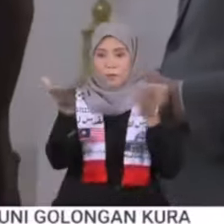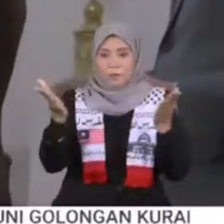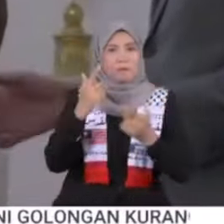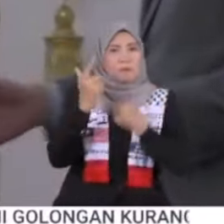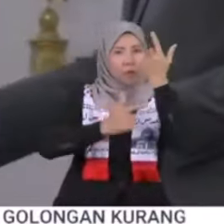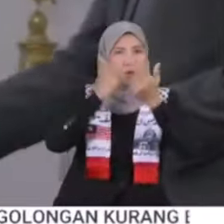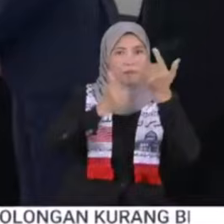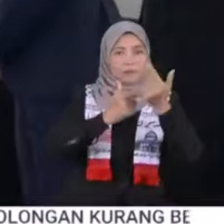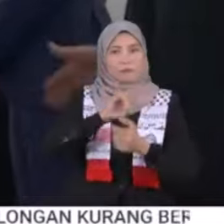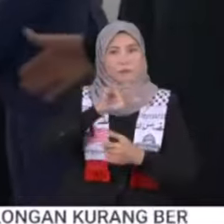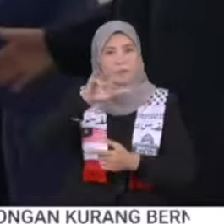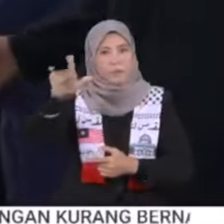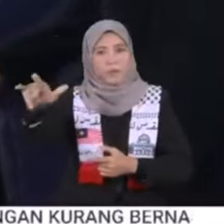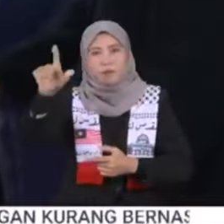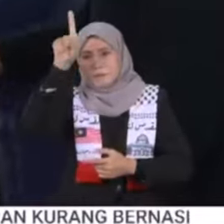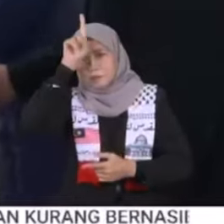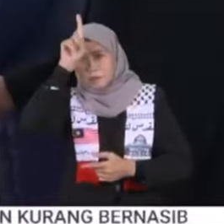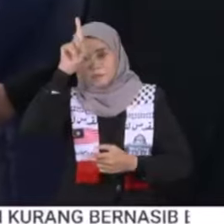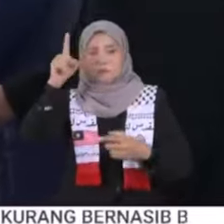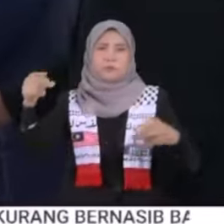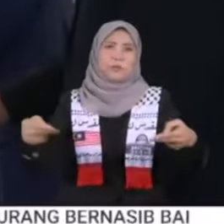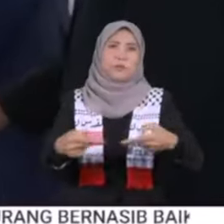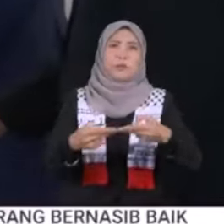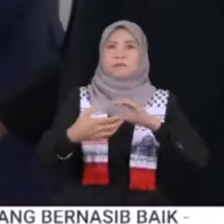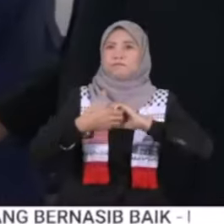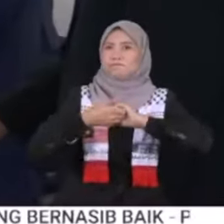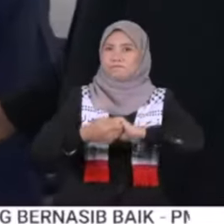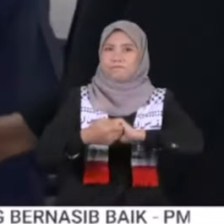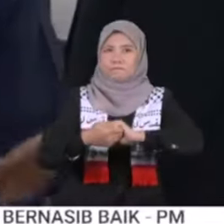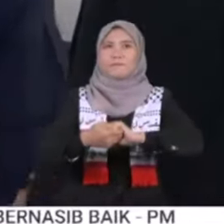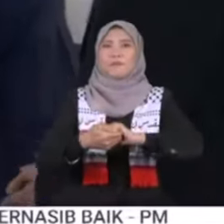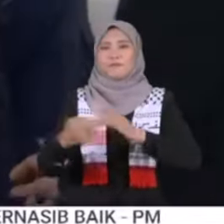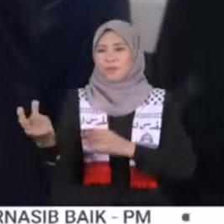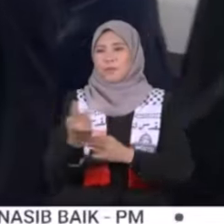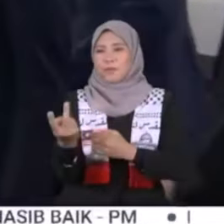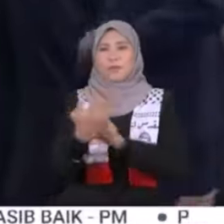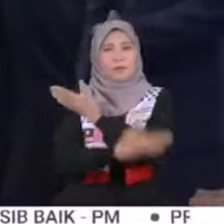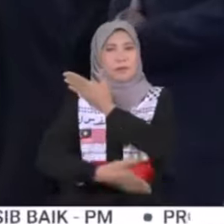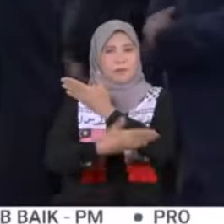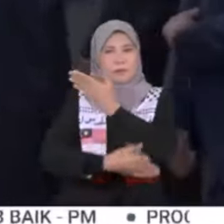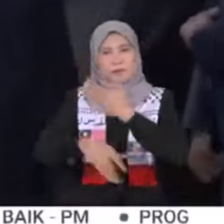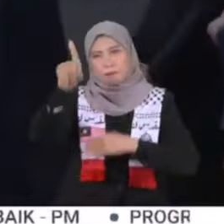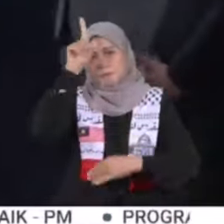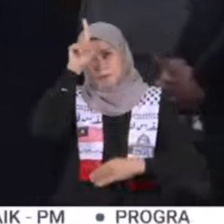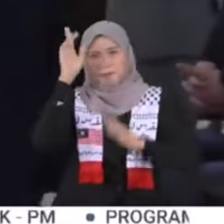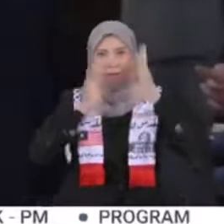6 harinya ke Jerman berjaya mengukuhkan persahabatan yang sedia erat antara kedua-dua negara.